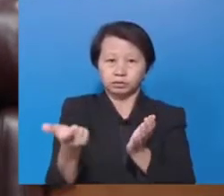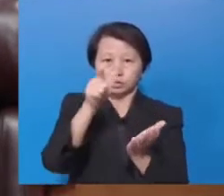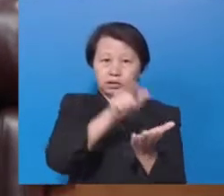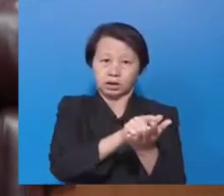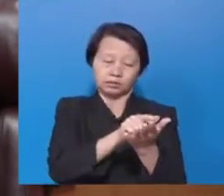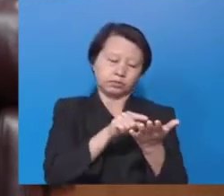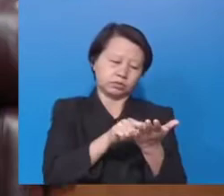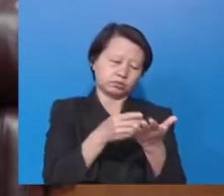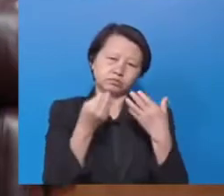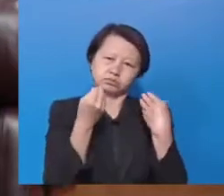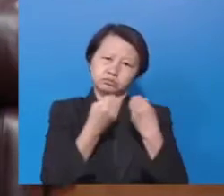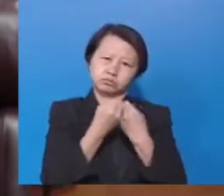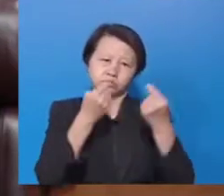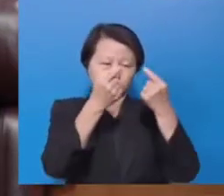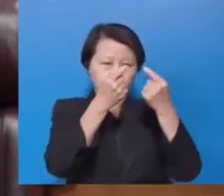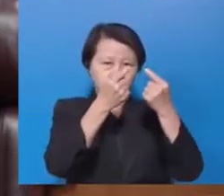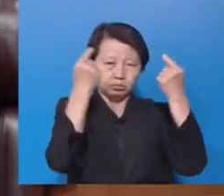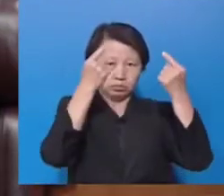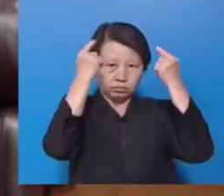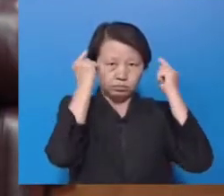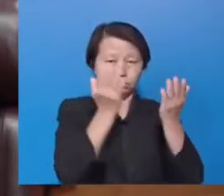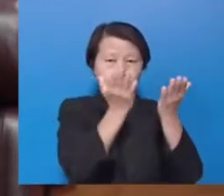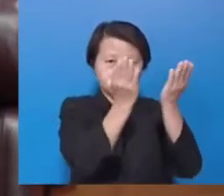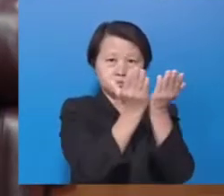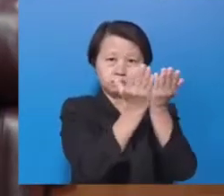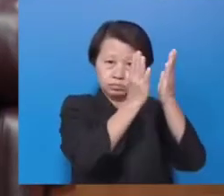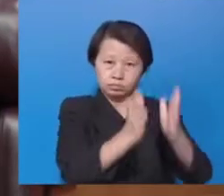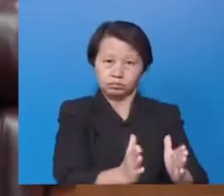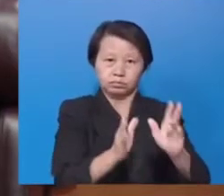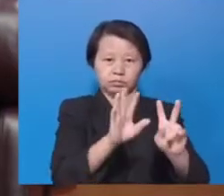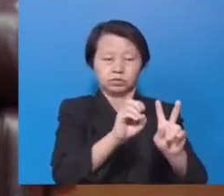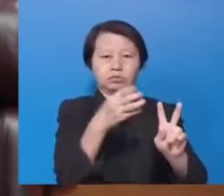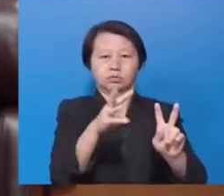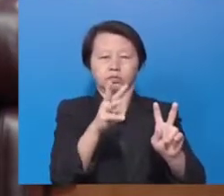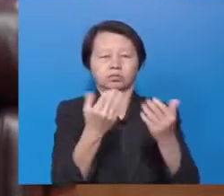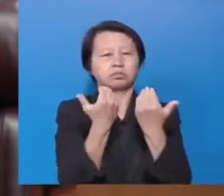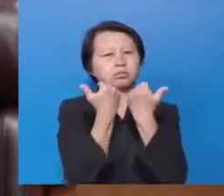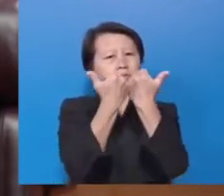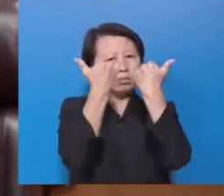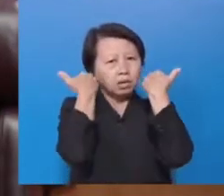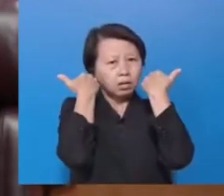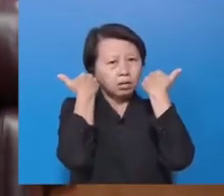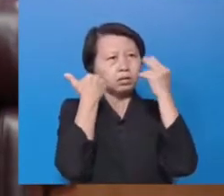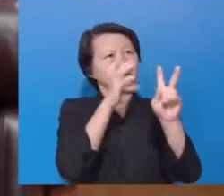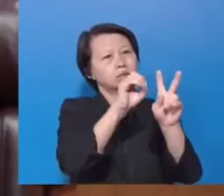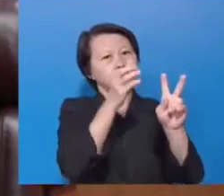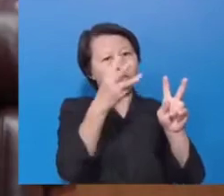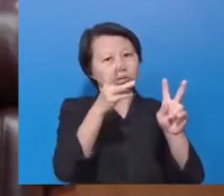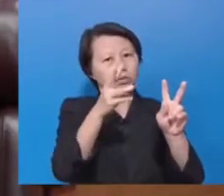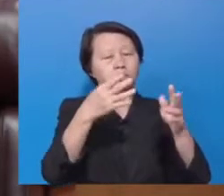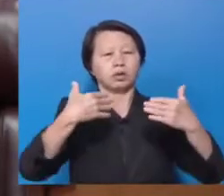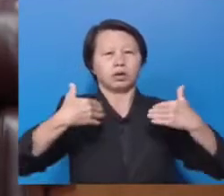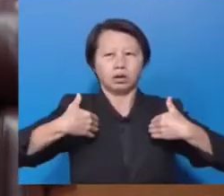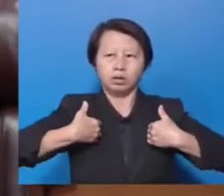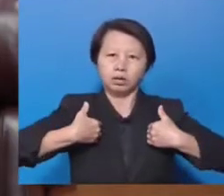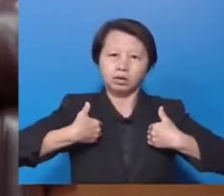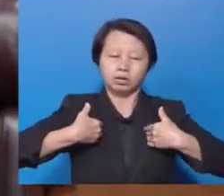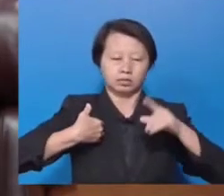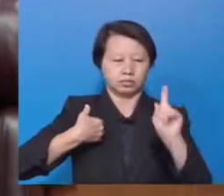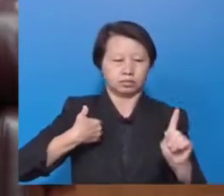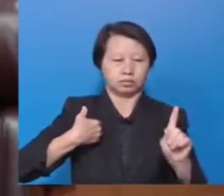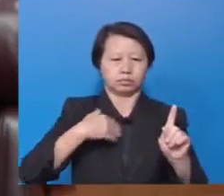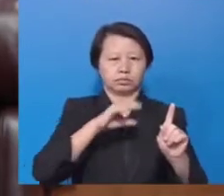laporan statistik siswazah 2016 pengangguran siswazah pada 2016 adalah seramai